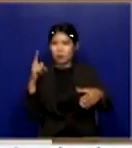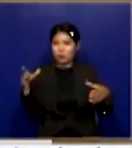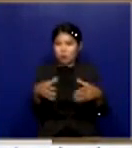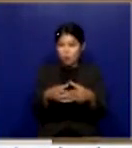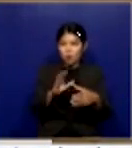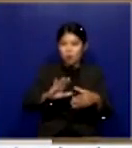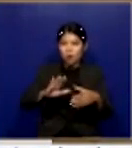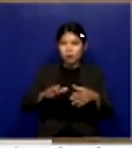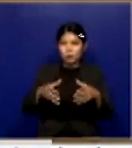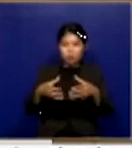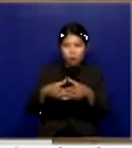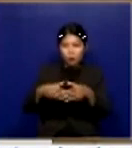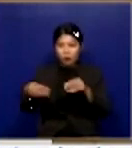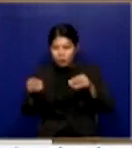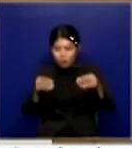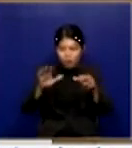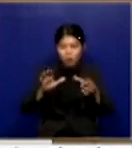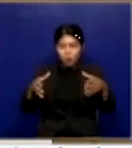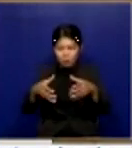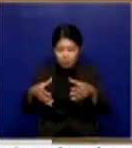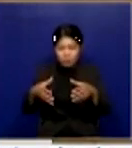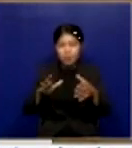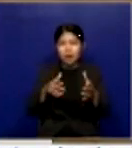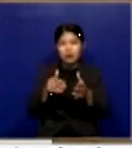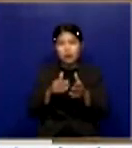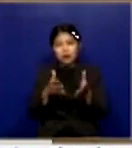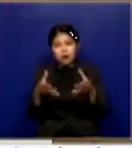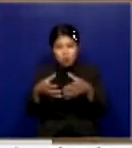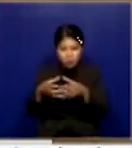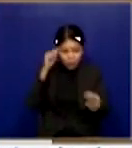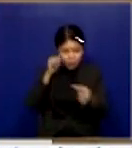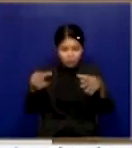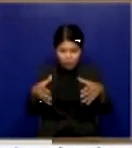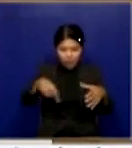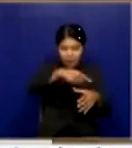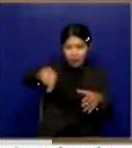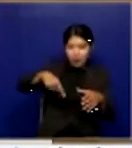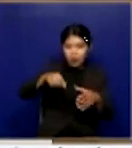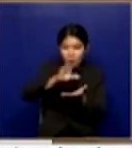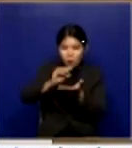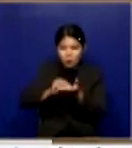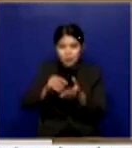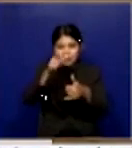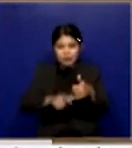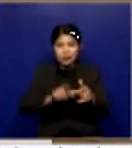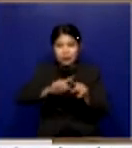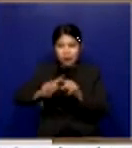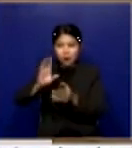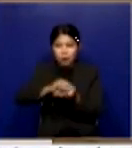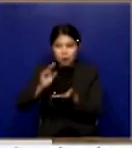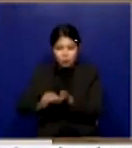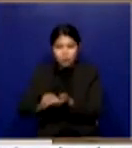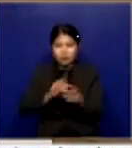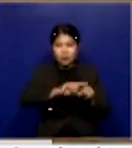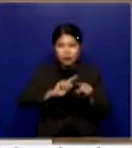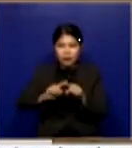ปลอบบางของเราเสื้อหรือยังไม่เคยรับข้อมูลใดมาก่อนเลยผมหมายเหล่านี้เป็นว่าการวิเคราะห์และป้อนข้อมูลเฉพาะทาง